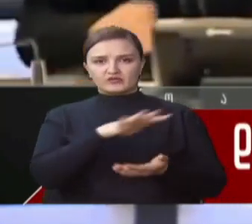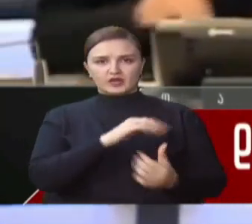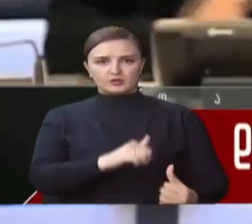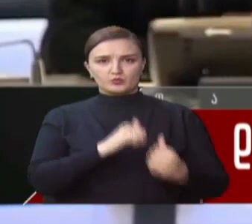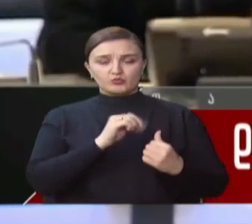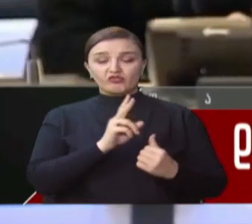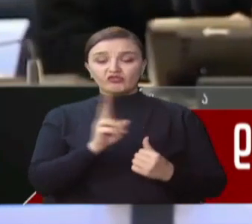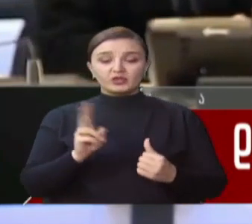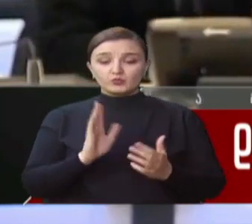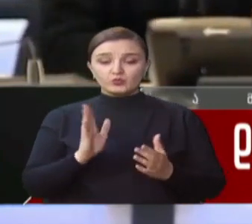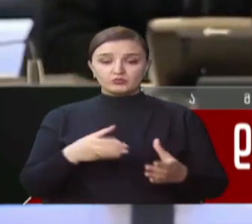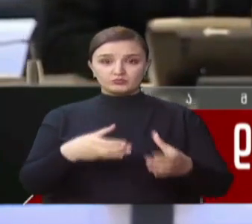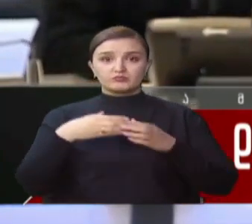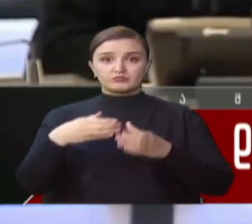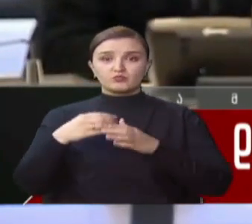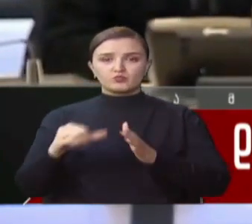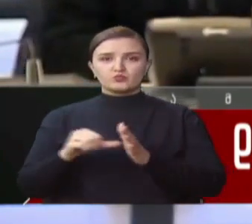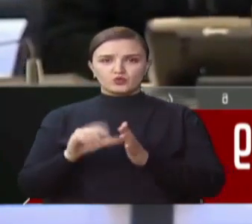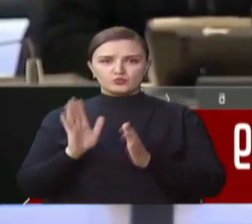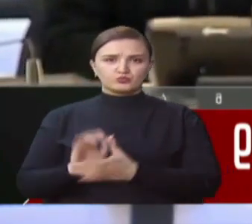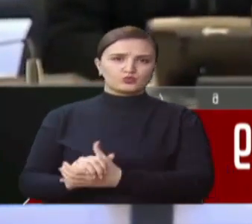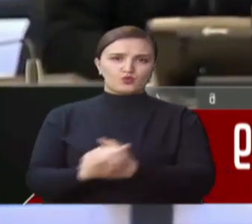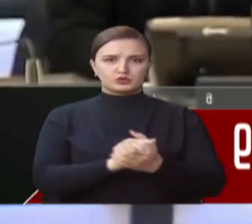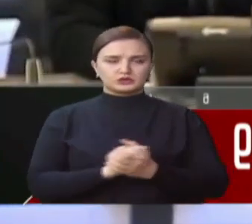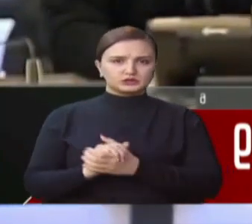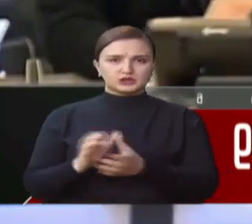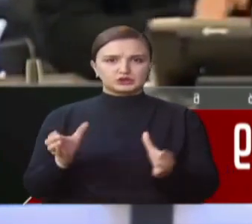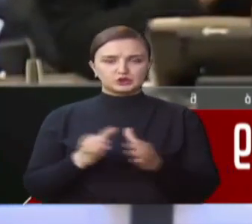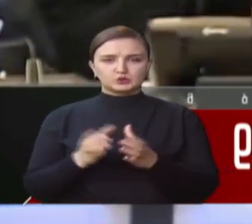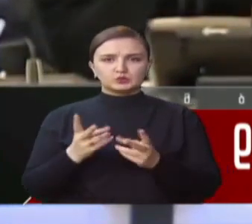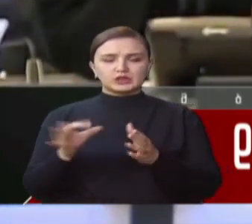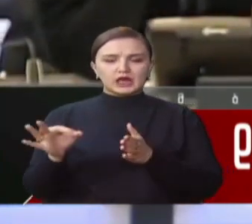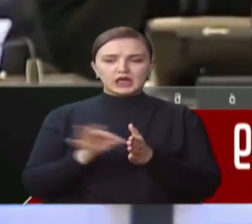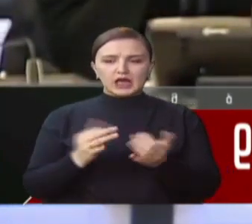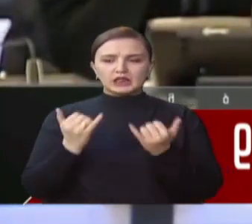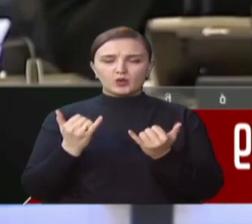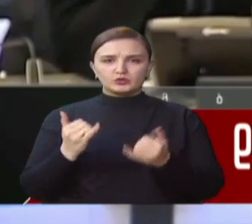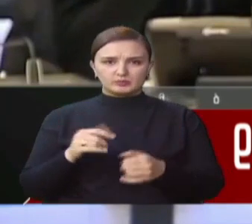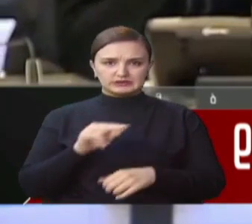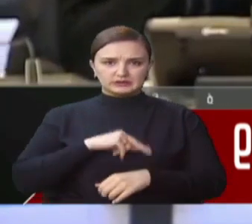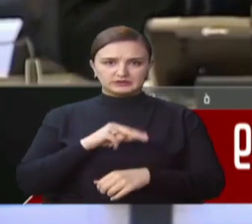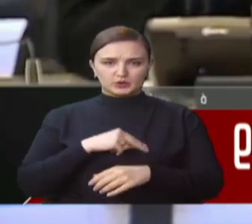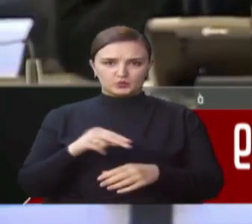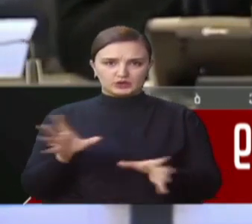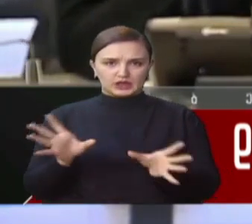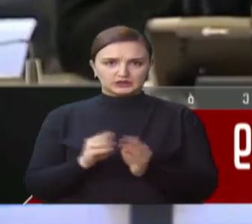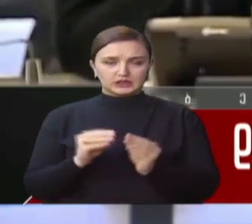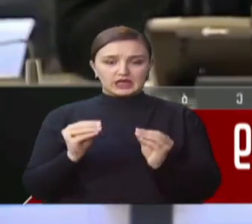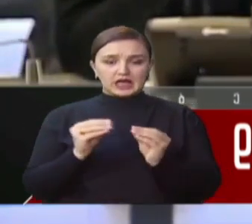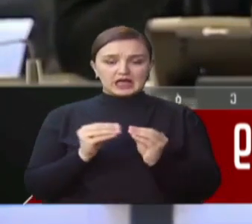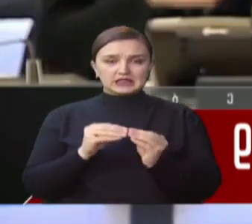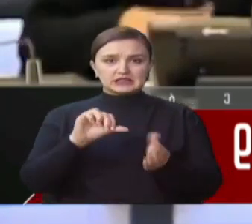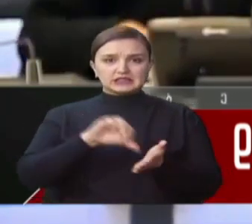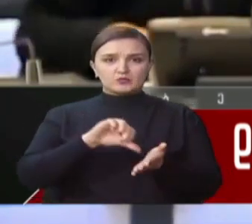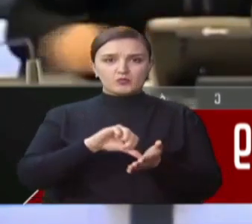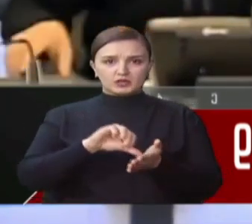ვინც დასახმარებლად მოვა, სრულ კოორდინაციაში უნდა იყოს კატასტროფისა და გადაუდებელი დახმარების სამსახურთან. Კიდევ 10